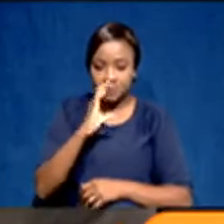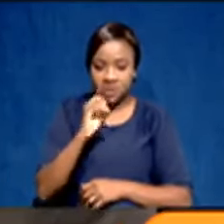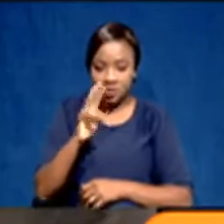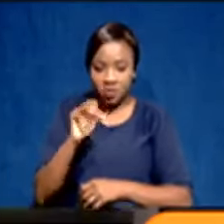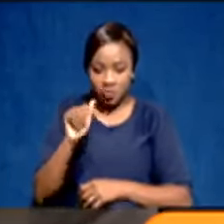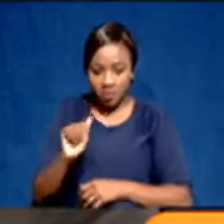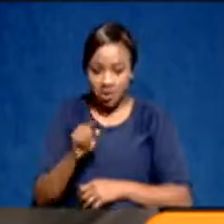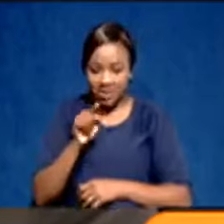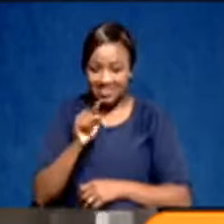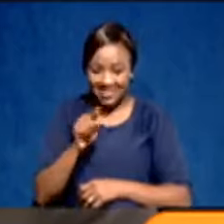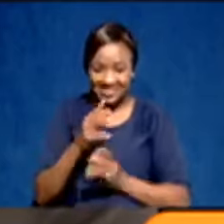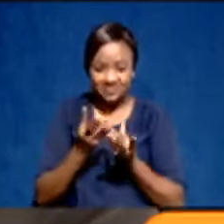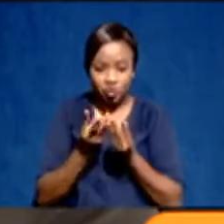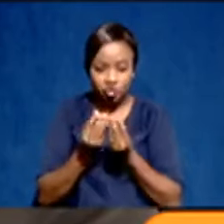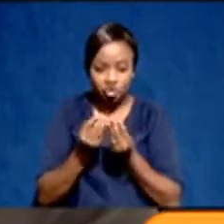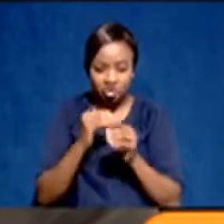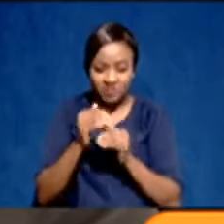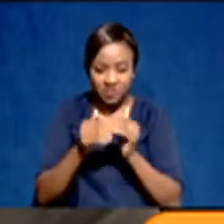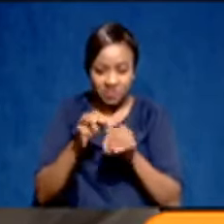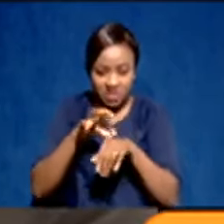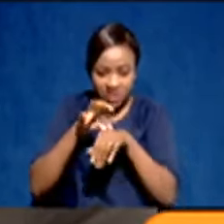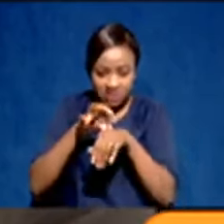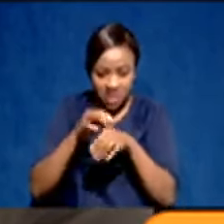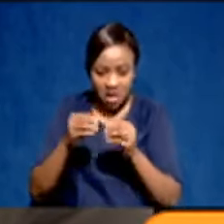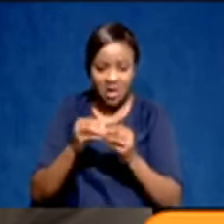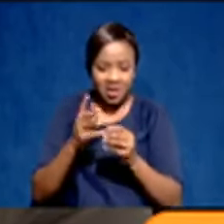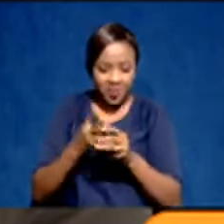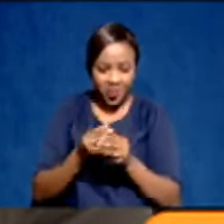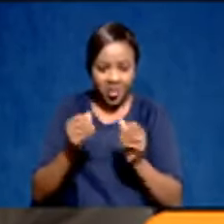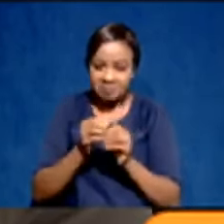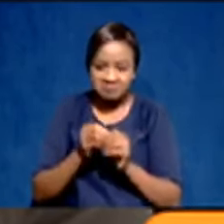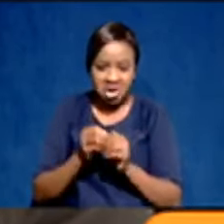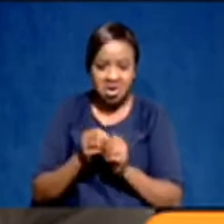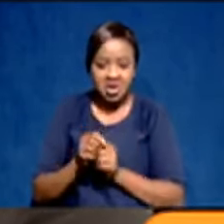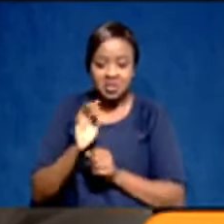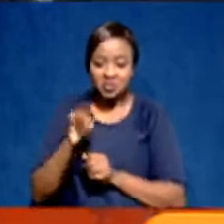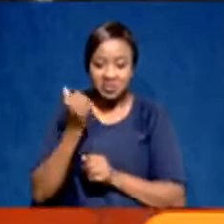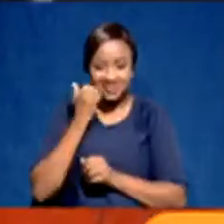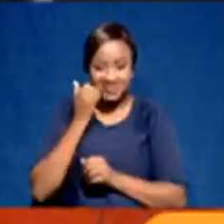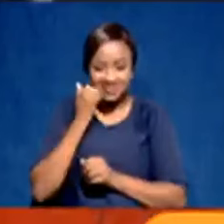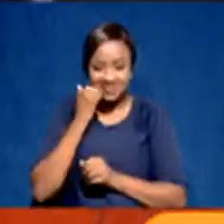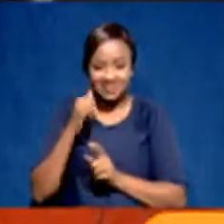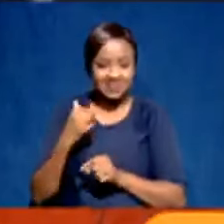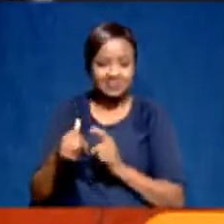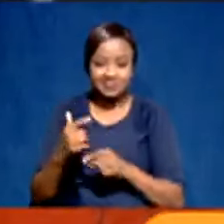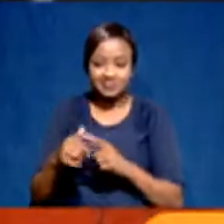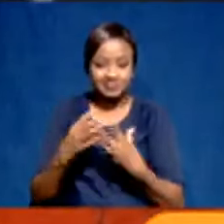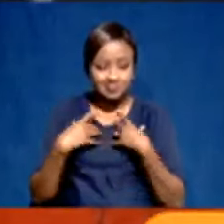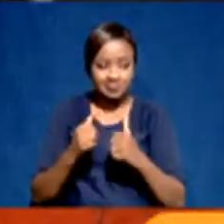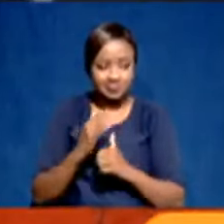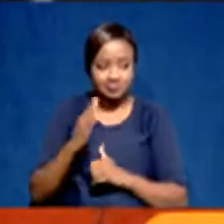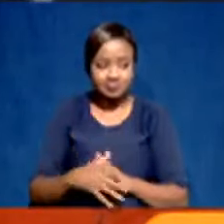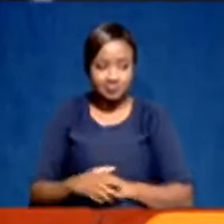imekuwa ngumu sana kwake na matibabu yake hayajakuwa rahisi tangu huo wakati. Mtoto